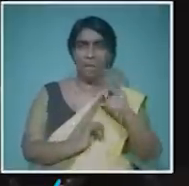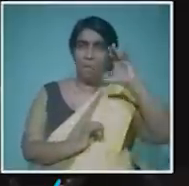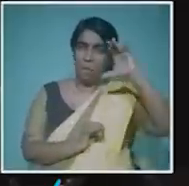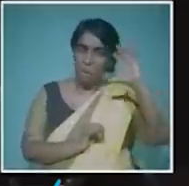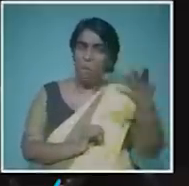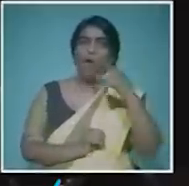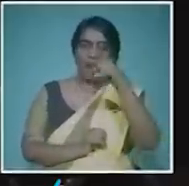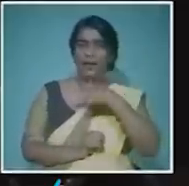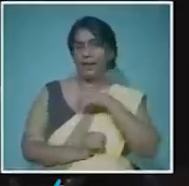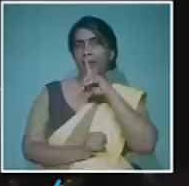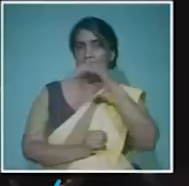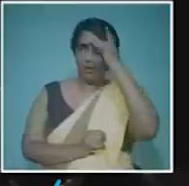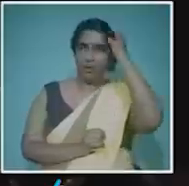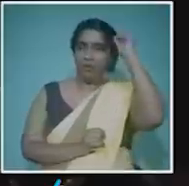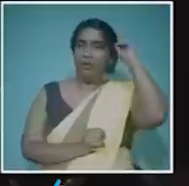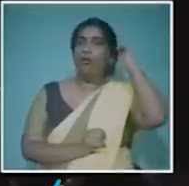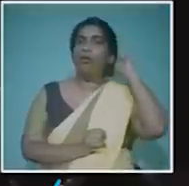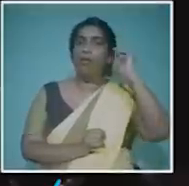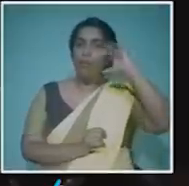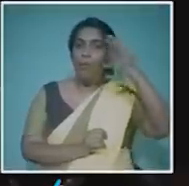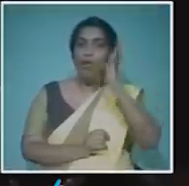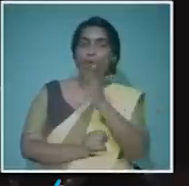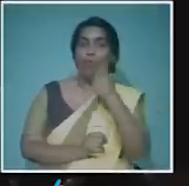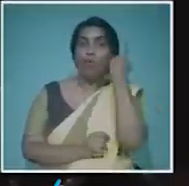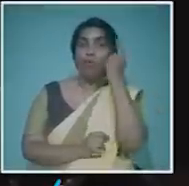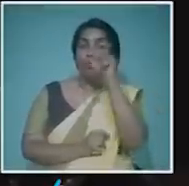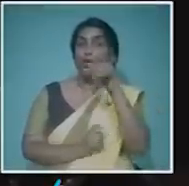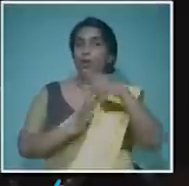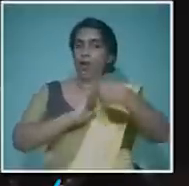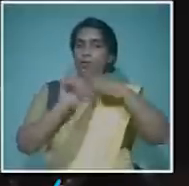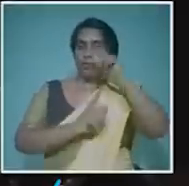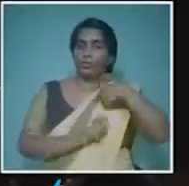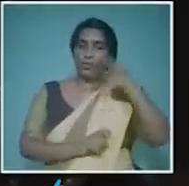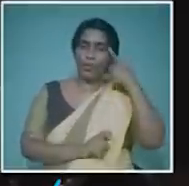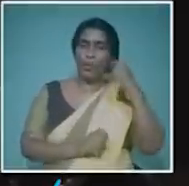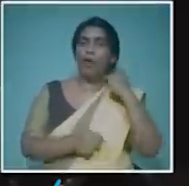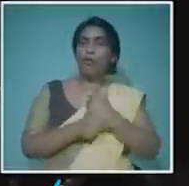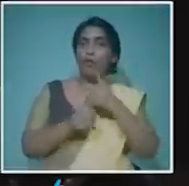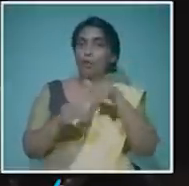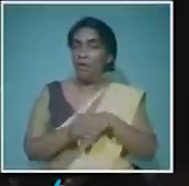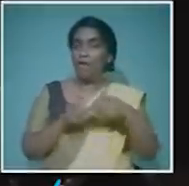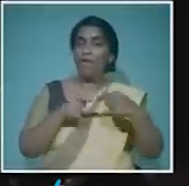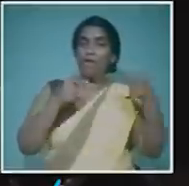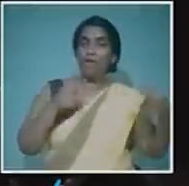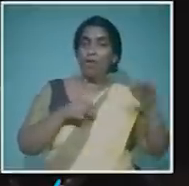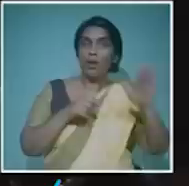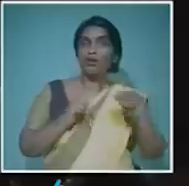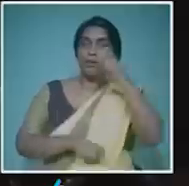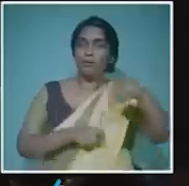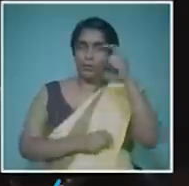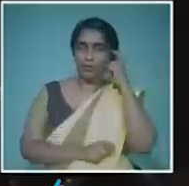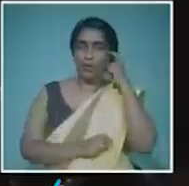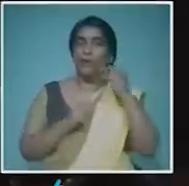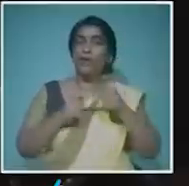කට්ටියට කියන්න තියෙන එච්චරයි. මෝඩයා කවුද, බුද්ධිමතා කවුද කියලා මේ රටේ ජනතාව හොඳට දන්නවා. ආණ්ඩු පක්ෂේ ඉන්නේ කවුද විපක්ෂේ ඉන්නේ කවුද කියලා ජනතාව